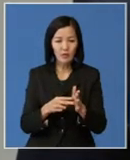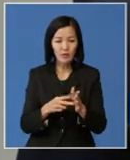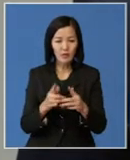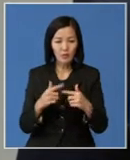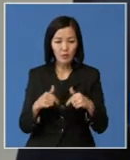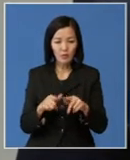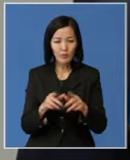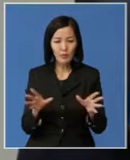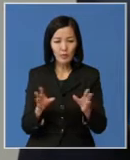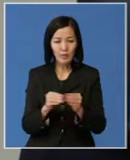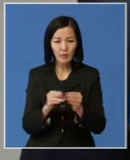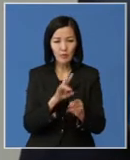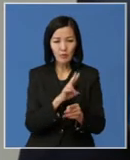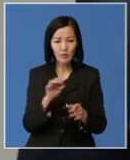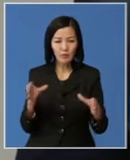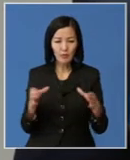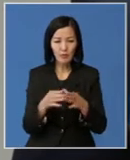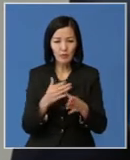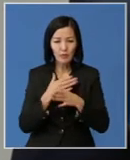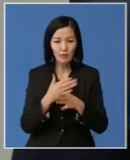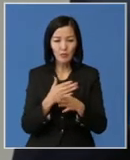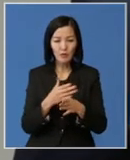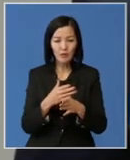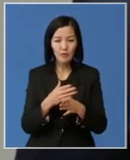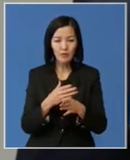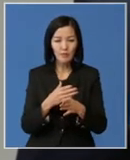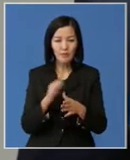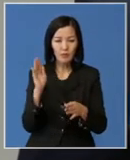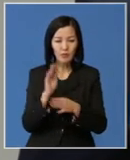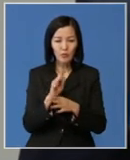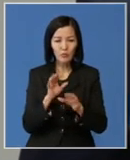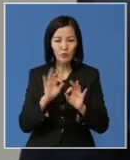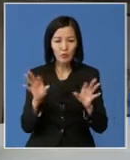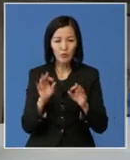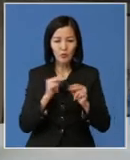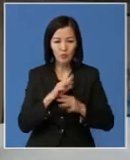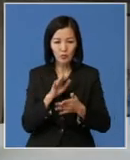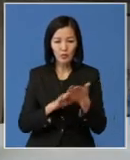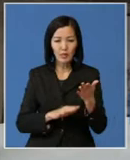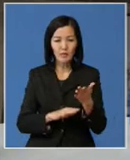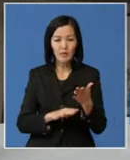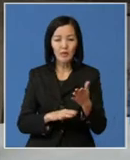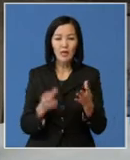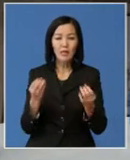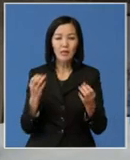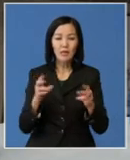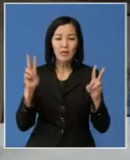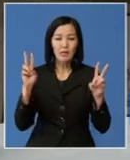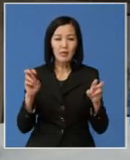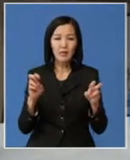бірігіп Нұр Отан партиясының көмегіменен облыста қосымша түсіндіру жұмыстарын жалғасып жатыр. Талқыға түскен тағы бір тақырып